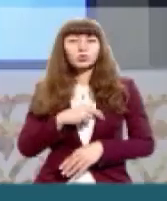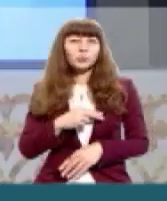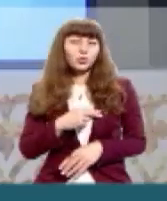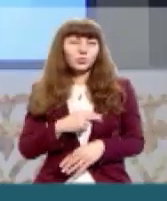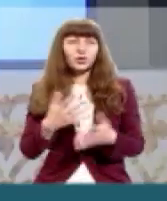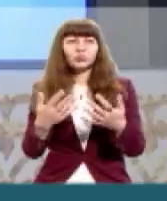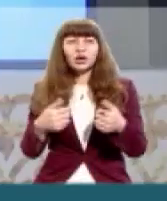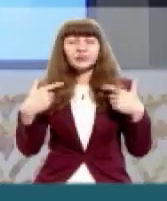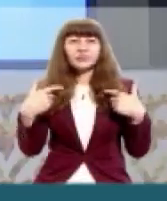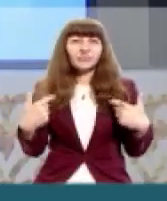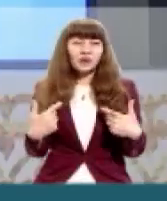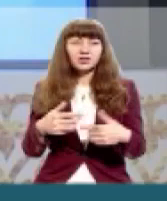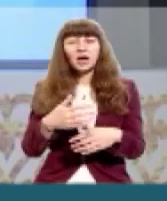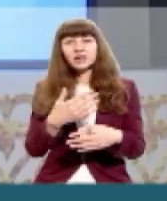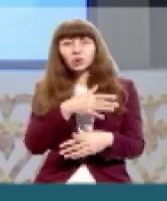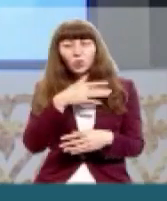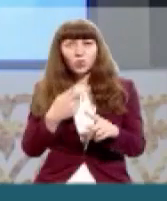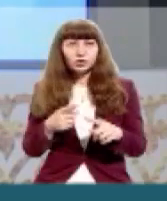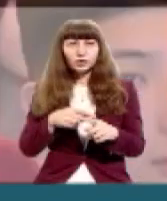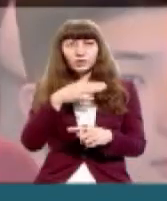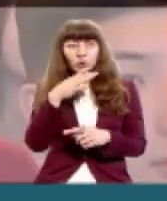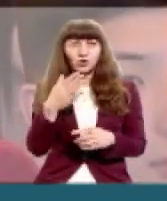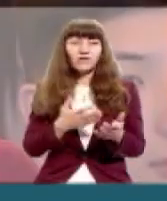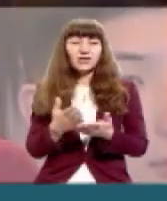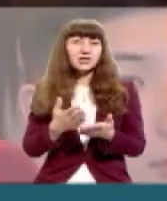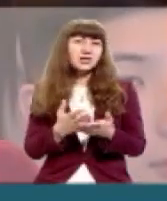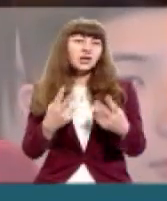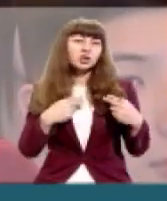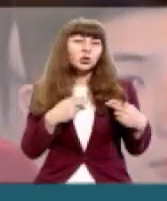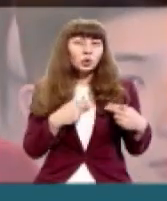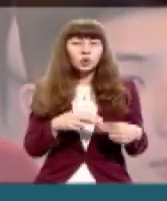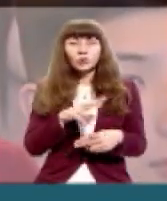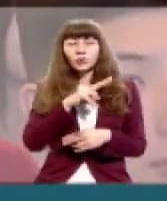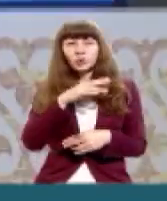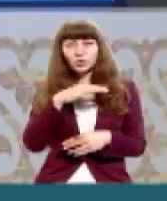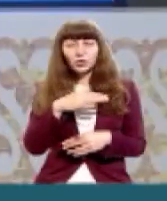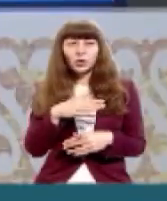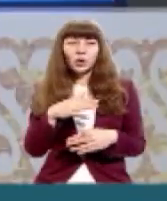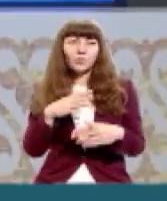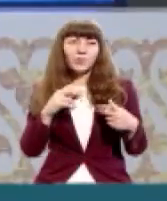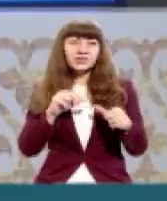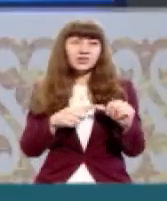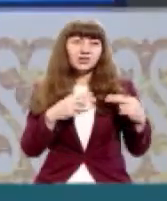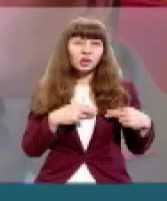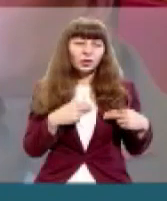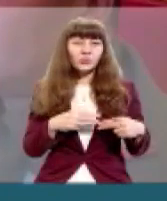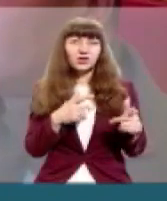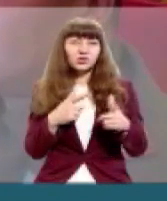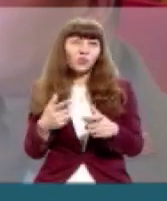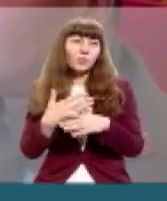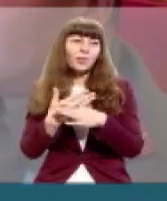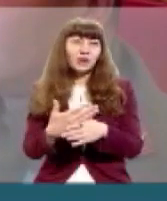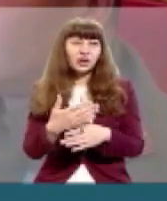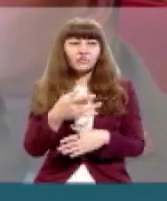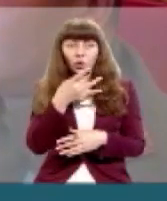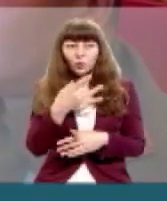звания. К слову, отличившихся немало. Это военнослужащие, которым не безразличны судьбы других людей. Они готовы в любую минуту прийти на